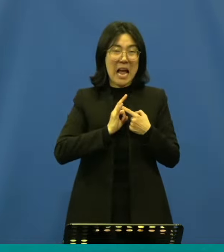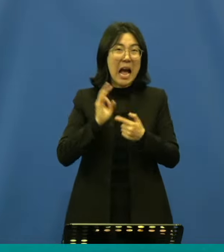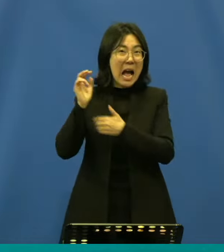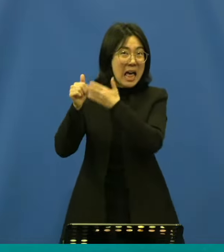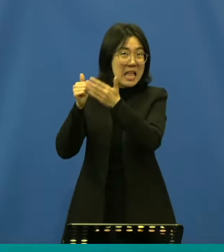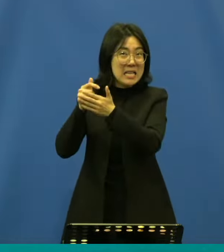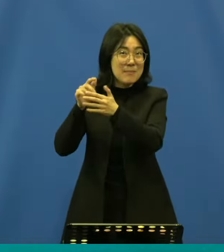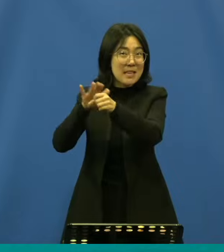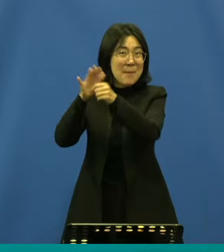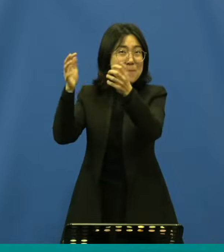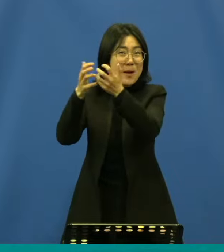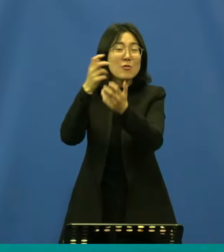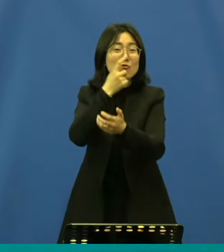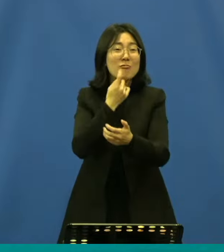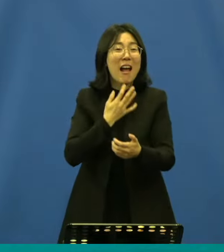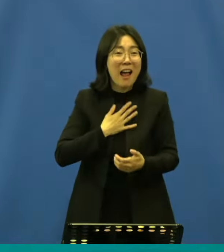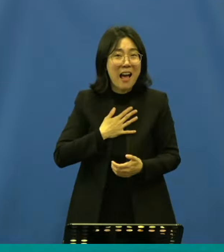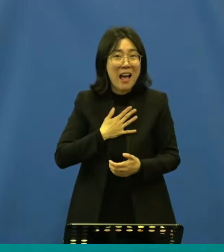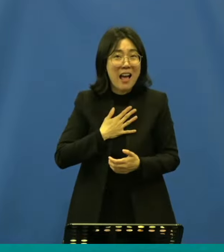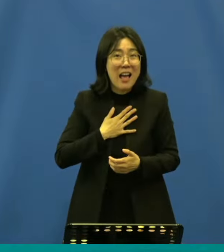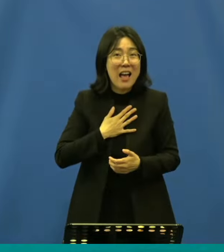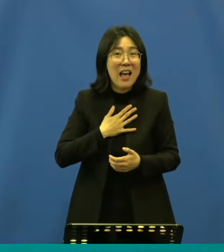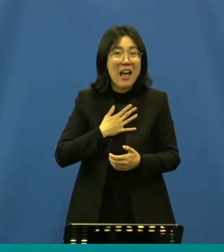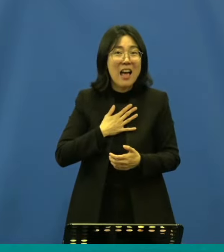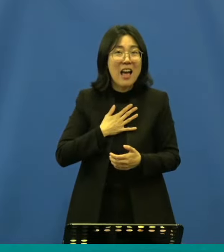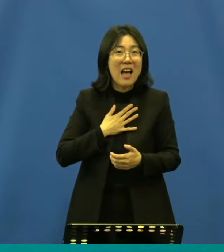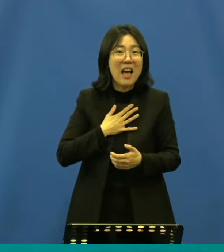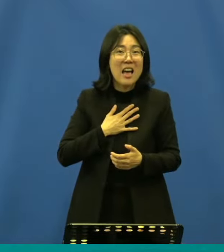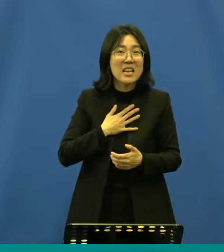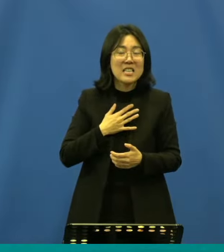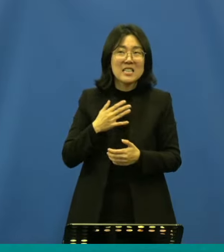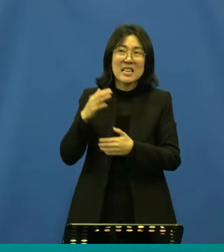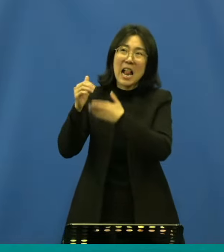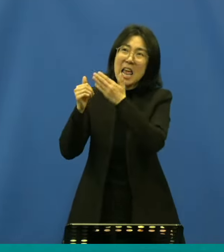근데 뭐가 문제죠? 하나님 이러실 줄 알았다.